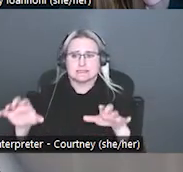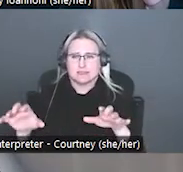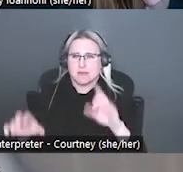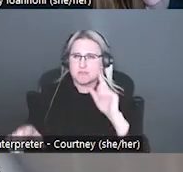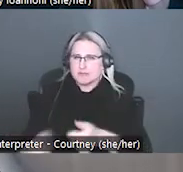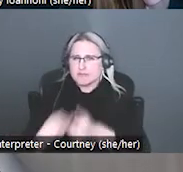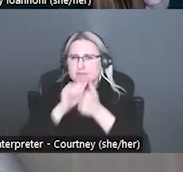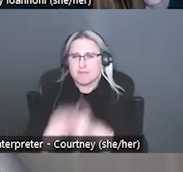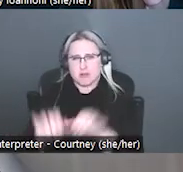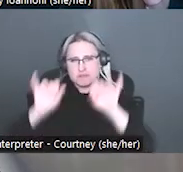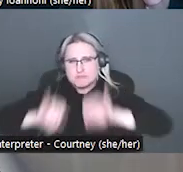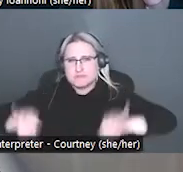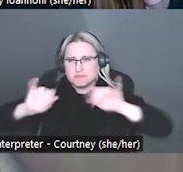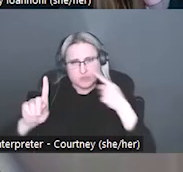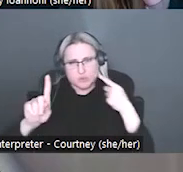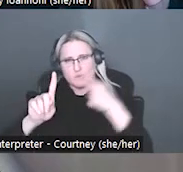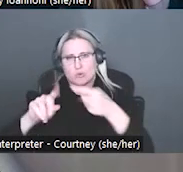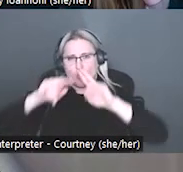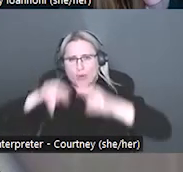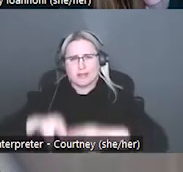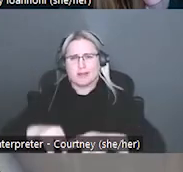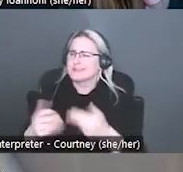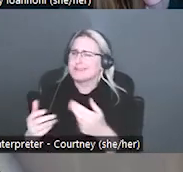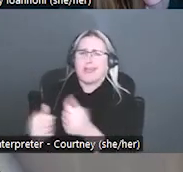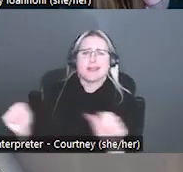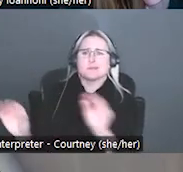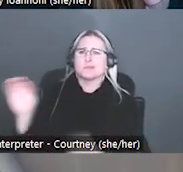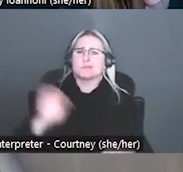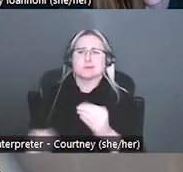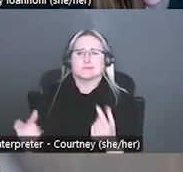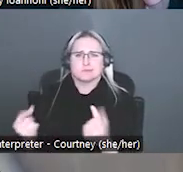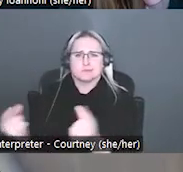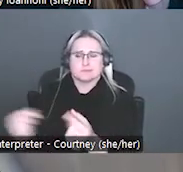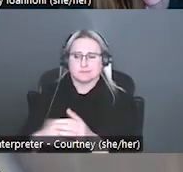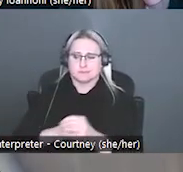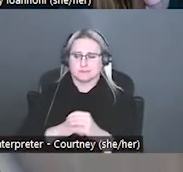cette question, donc, aussi, où l'on encourage des routines physiques,